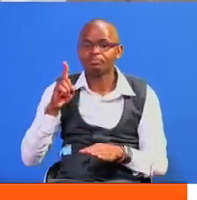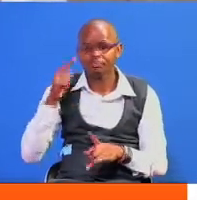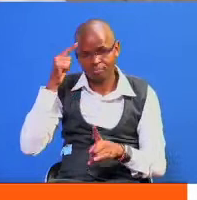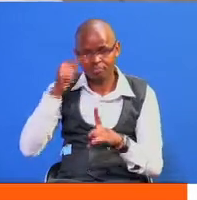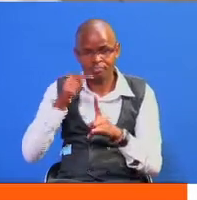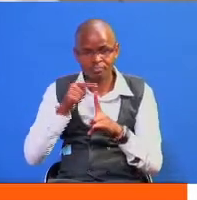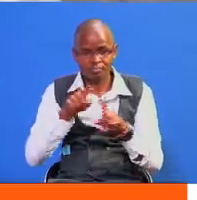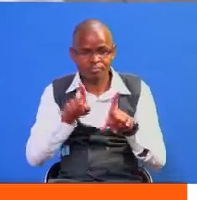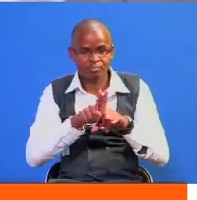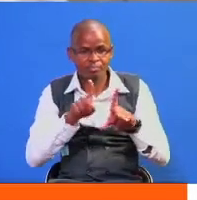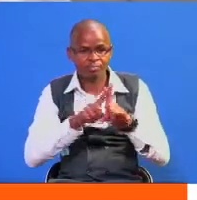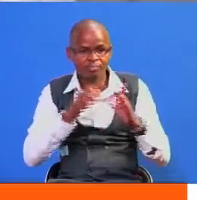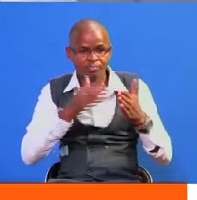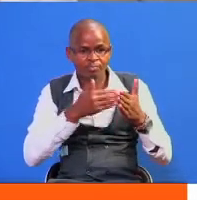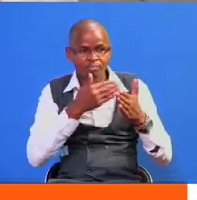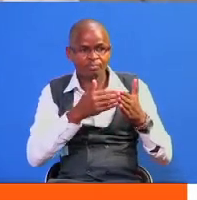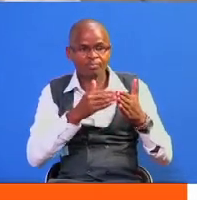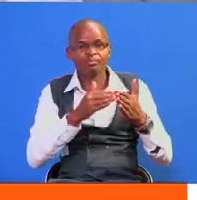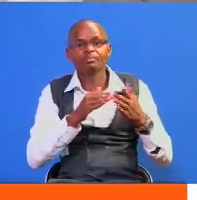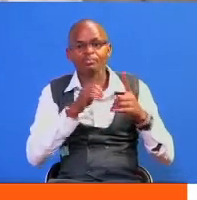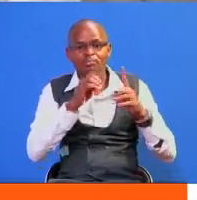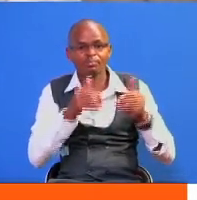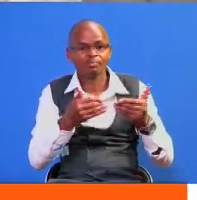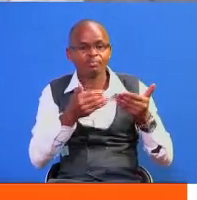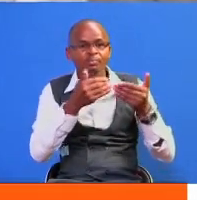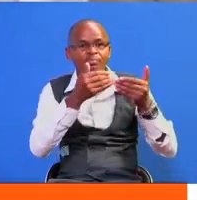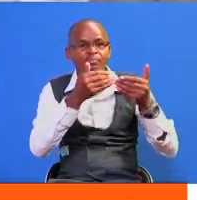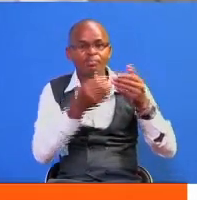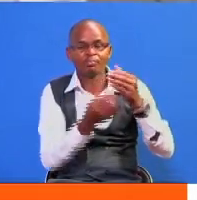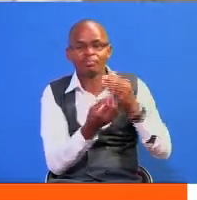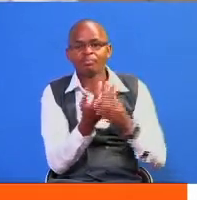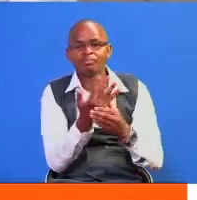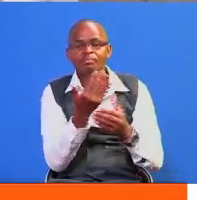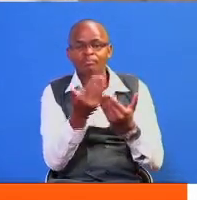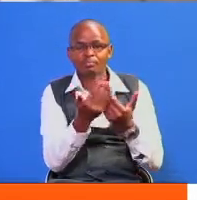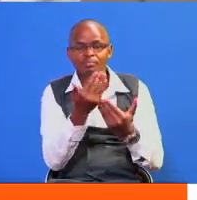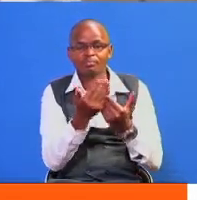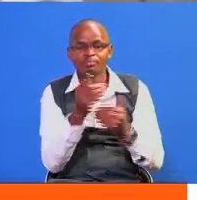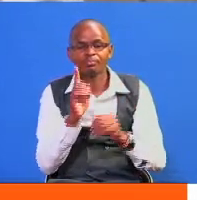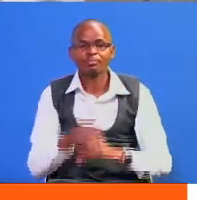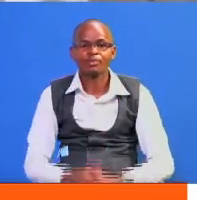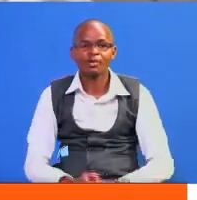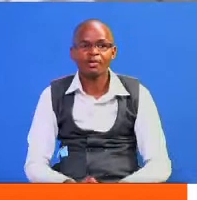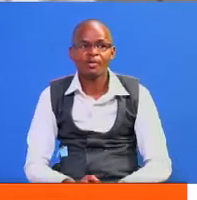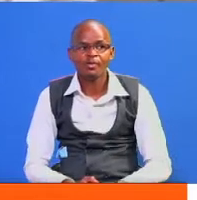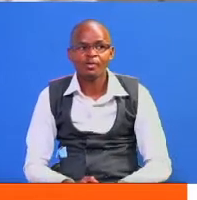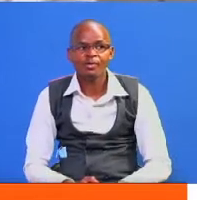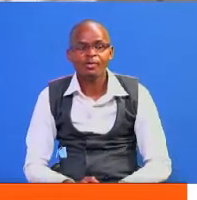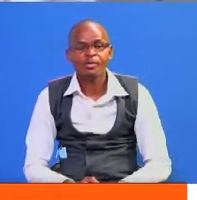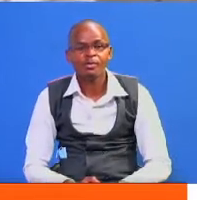cha kuimba na kuamua kumpa nafasi ya kukuza kipaji chake.